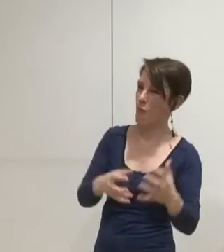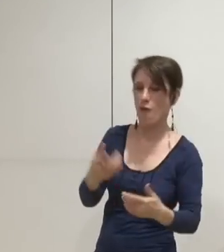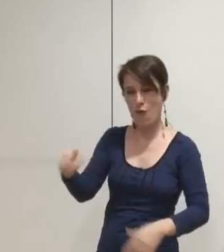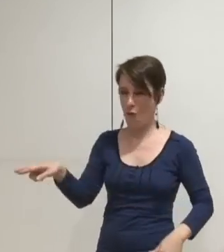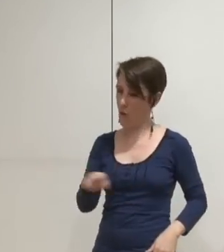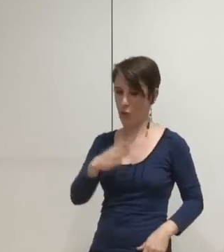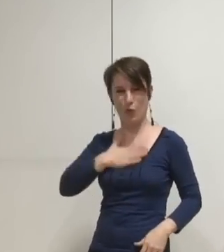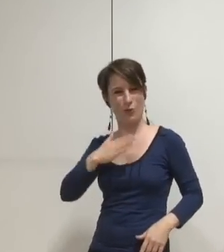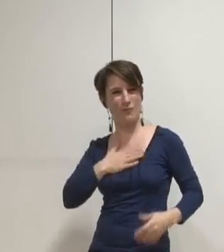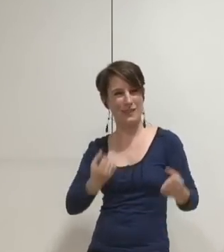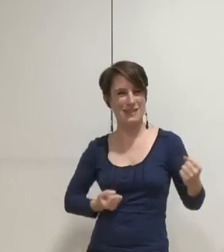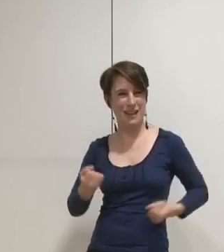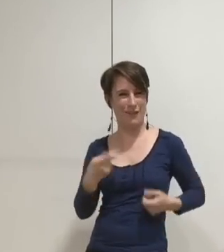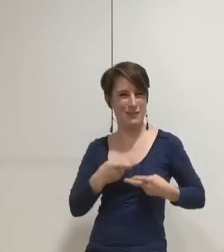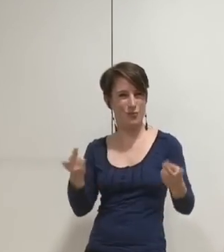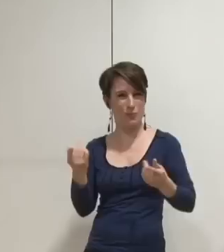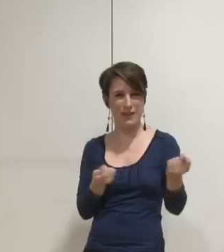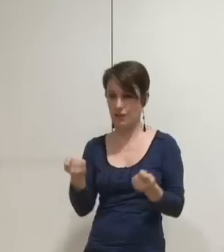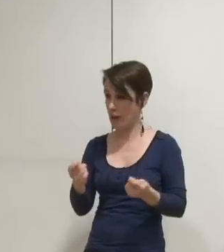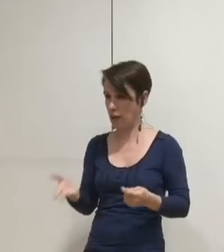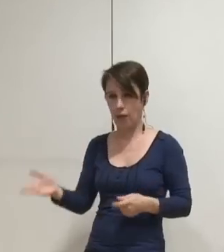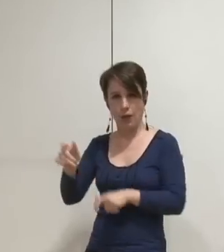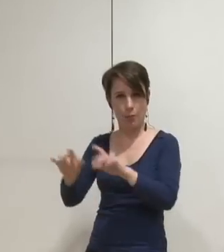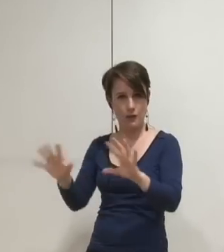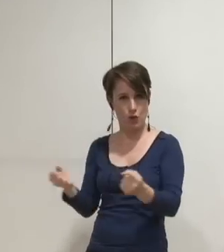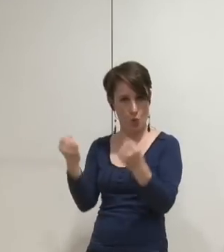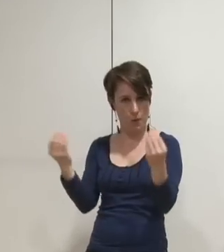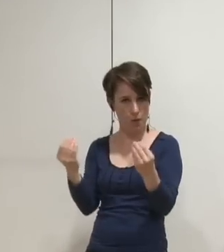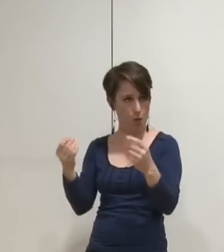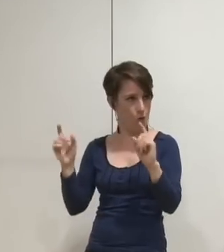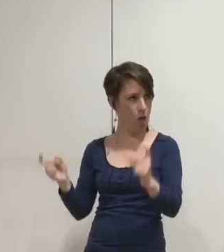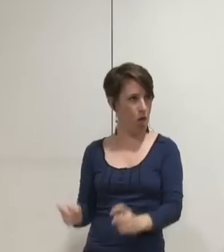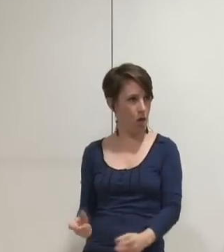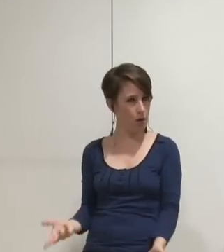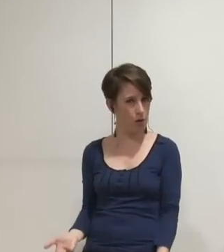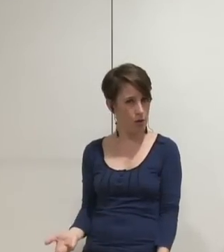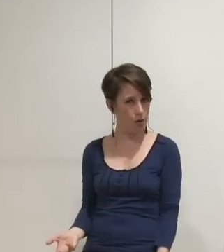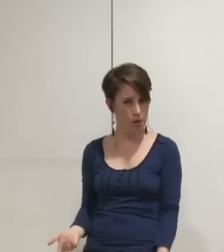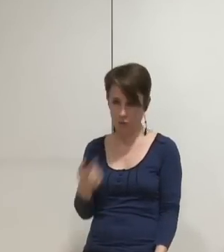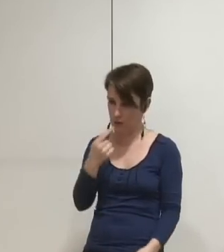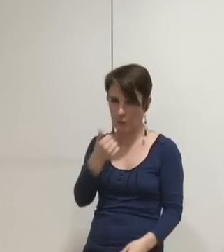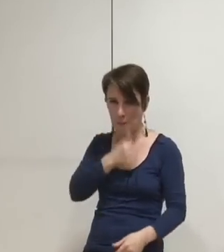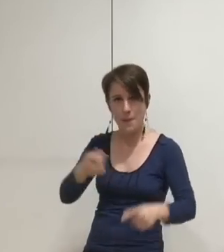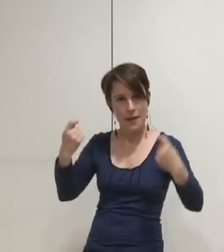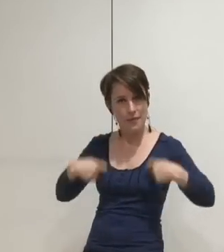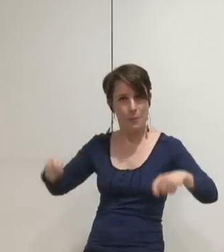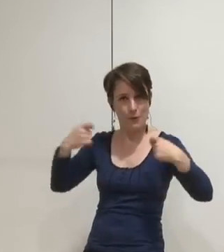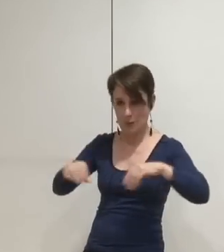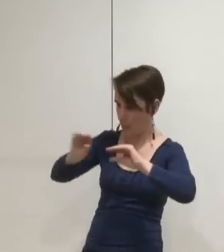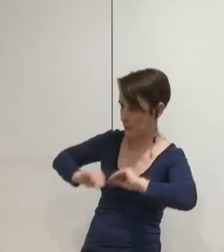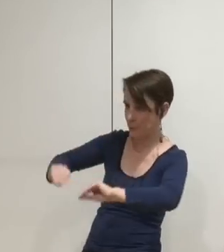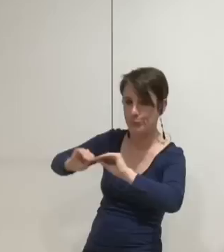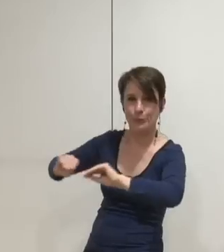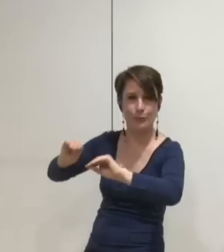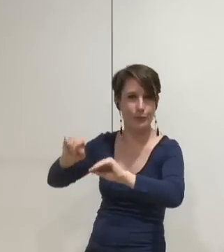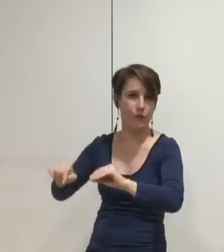de gestion que vous choisiriez ce coût a-t-il été pris en compte dans la comparaison des offres faites à la CAO clairement non puisque la question ne se posait